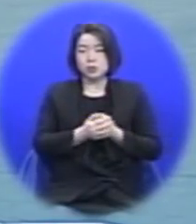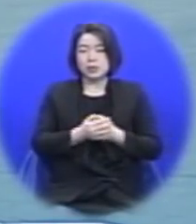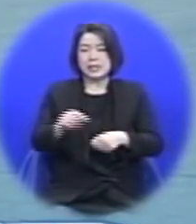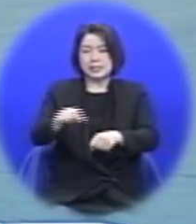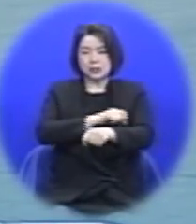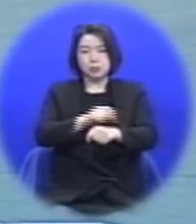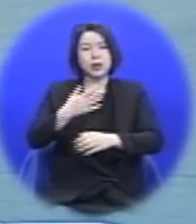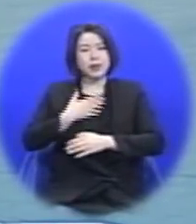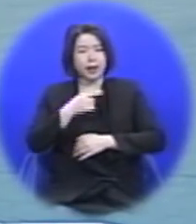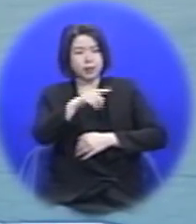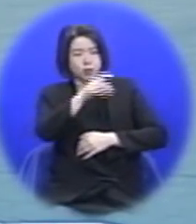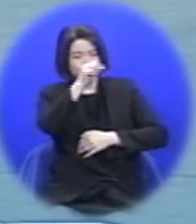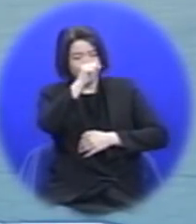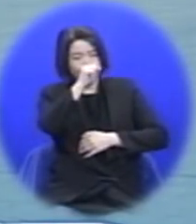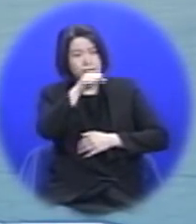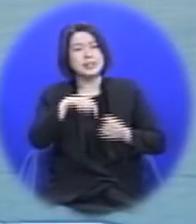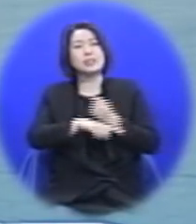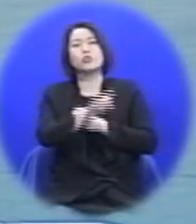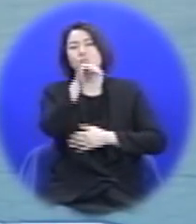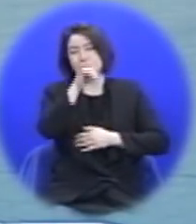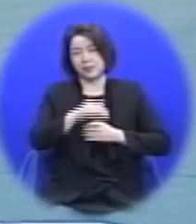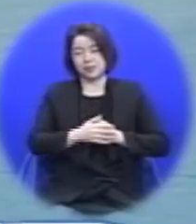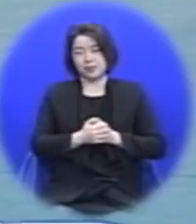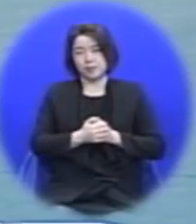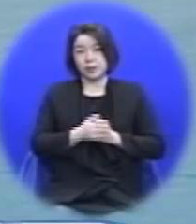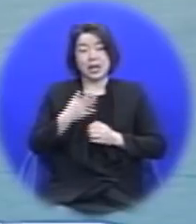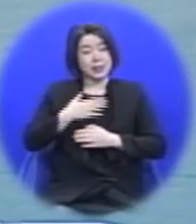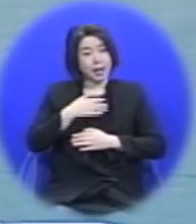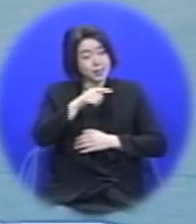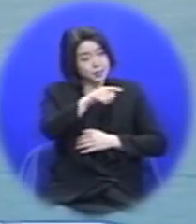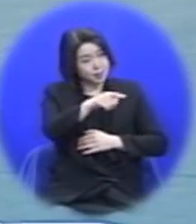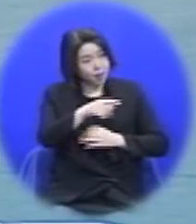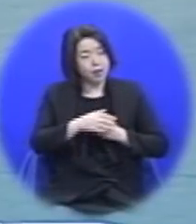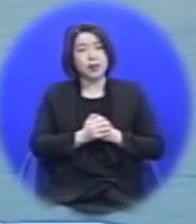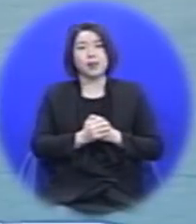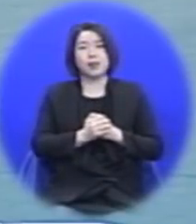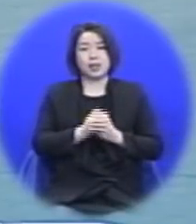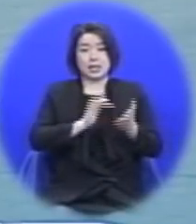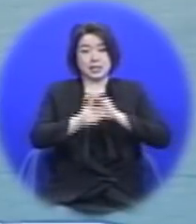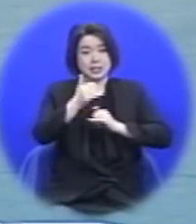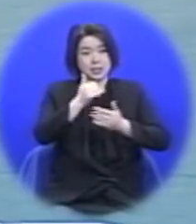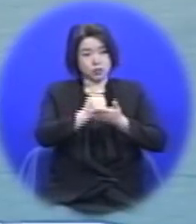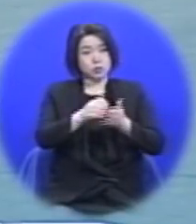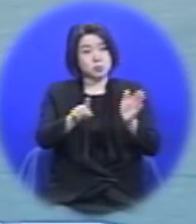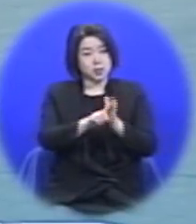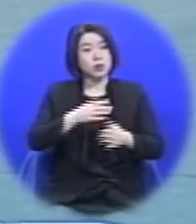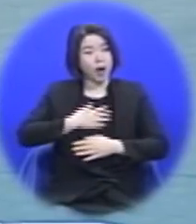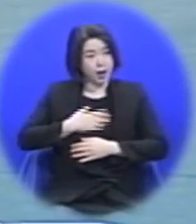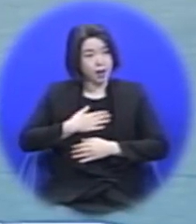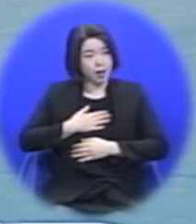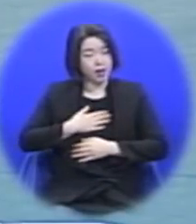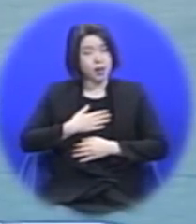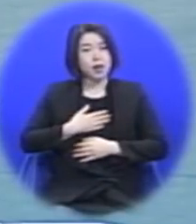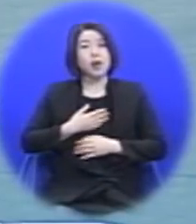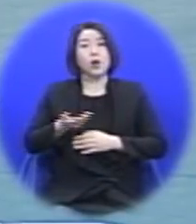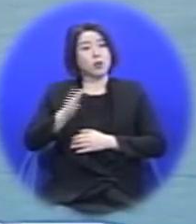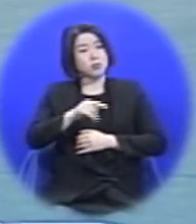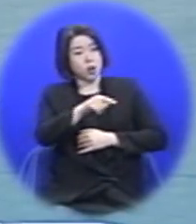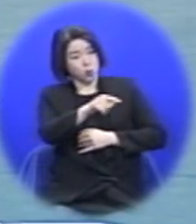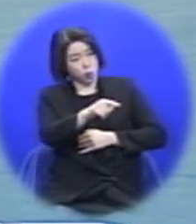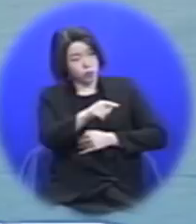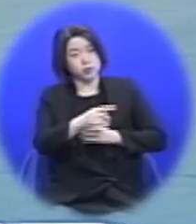특별히 내가 너를 좋아하는 게 있어. 나는 너가 예수 믿는 줄 아는데